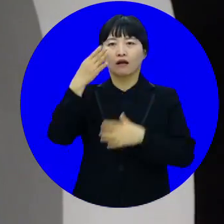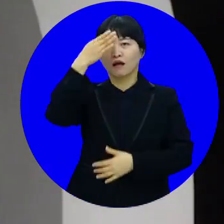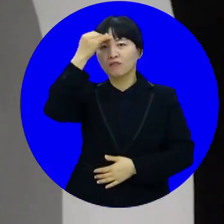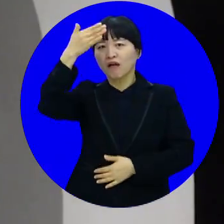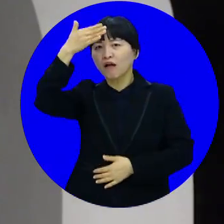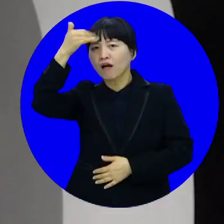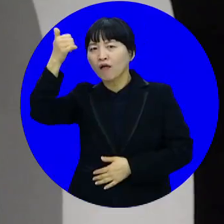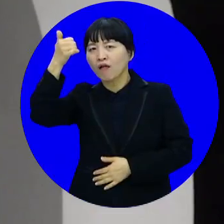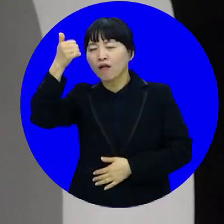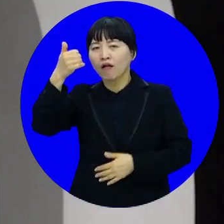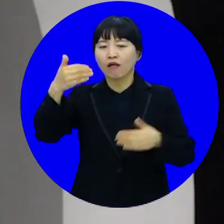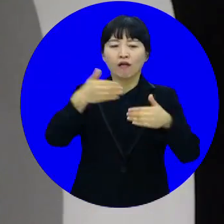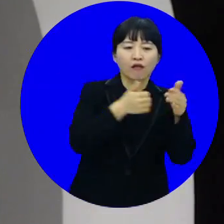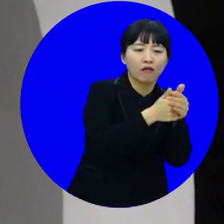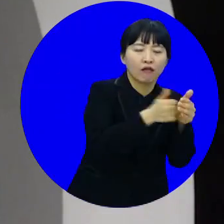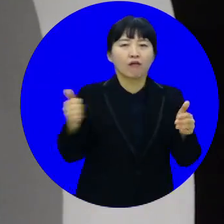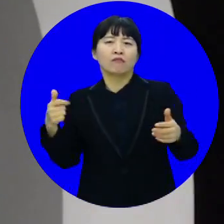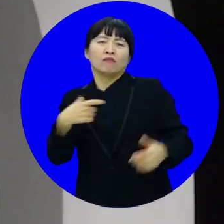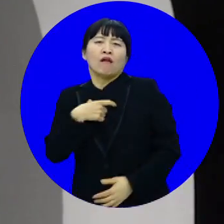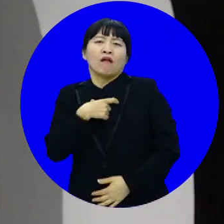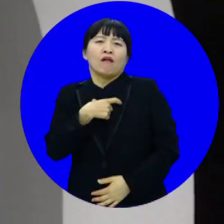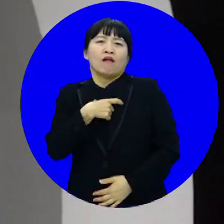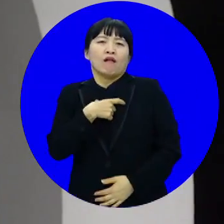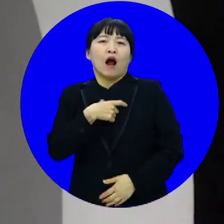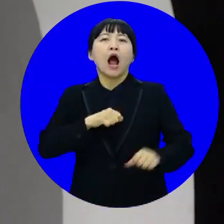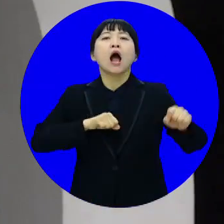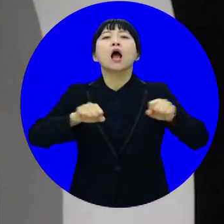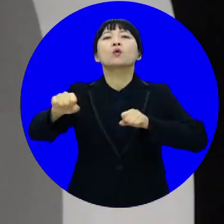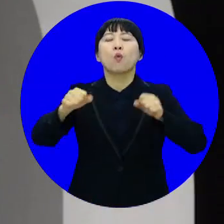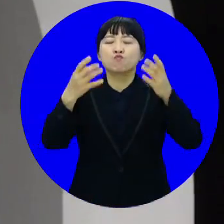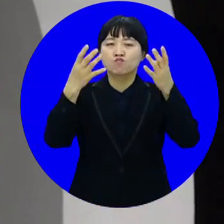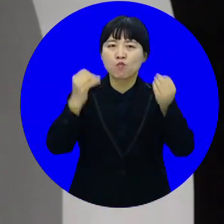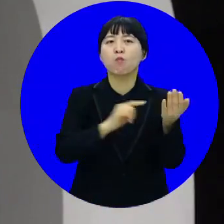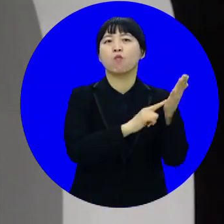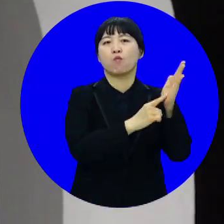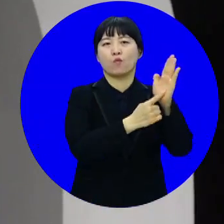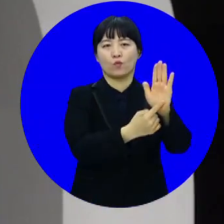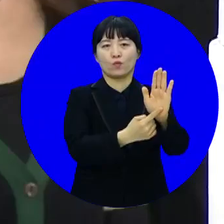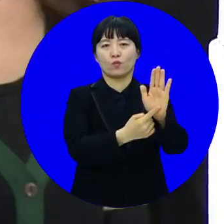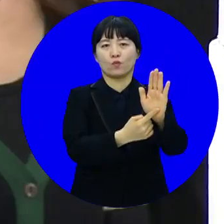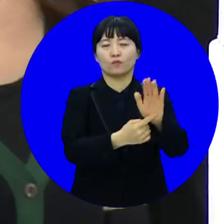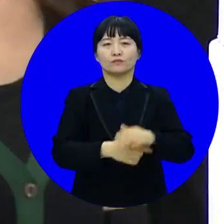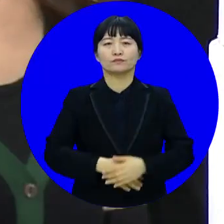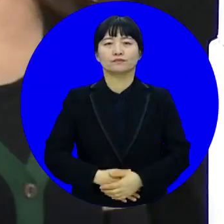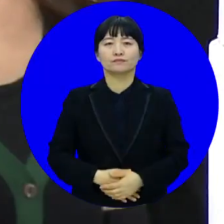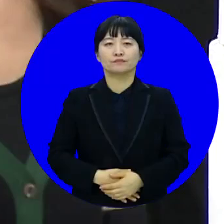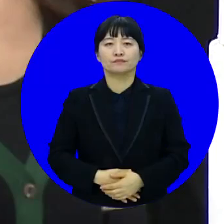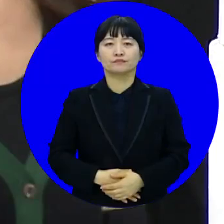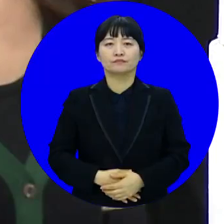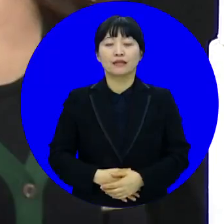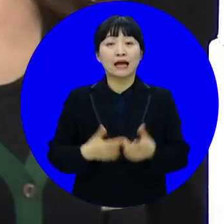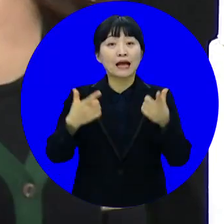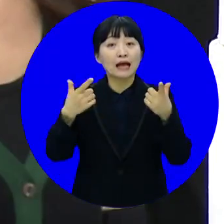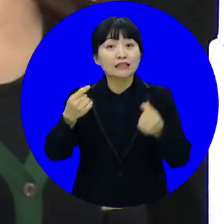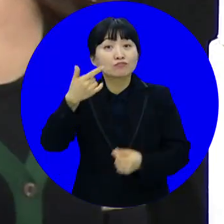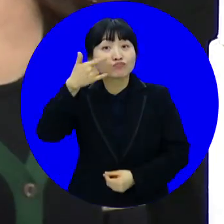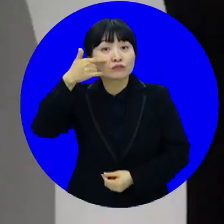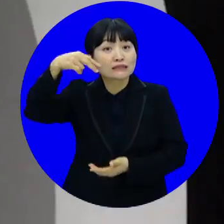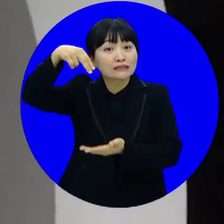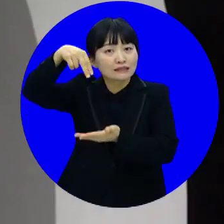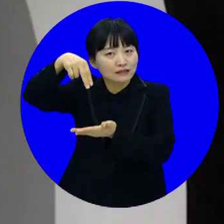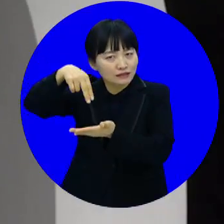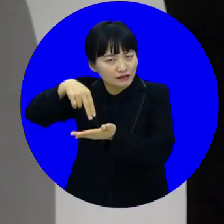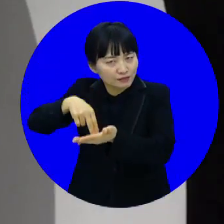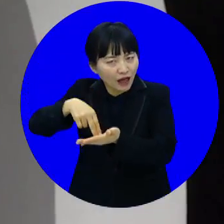할아버지 품에서 더 떨어지지 않으려고 면접 교섭 안 한다는 그런 행동을 많이 보이게 되죠. 함께 사는 부모